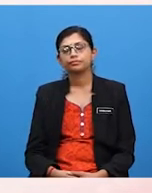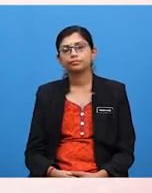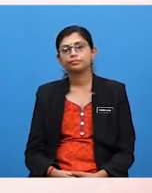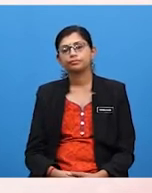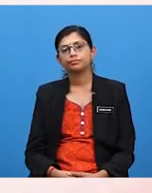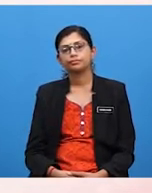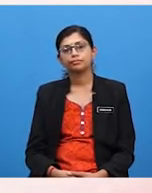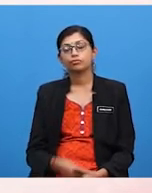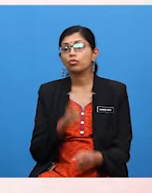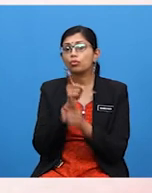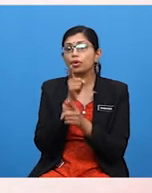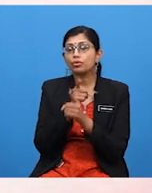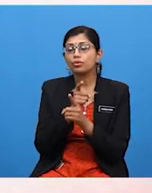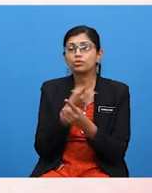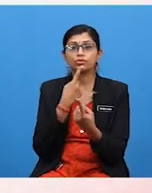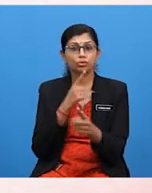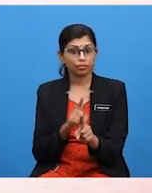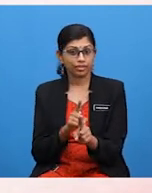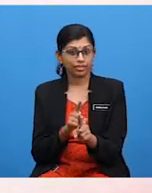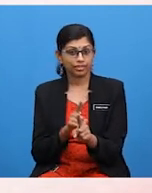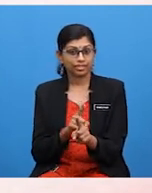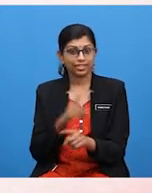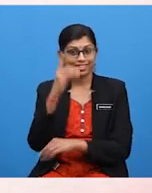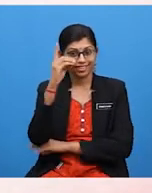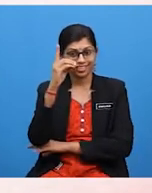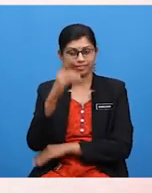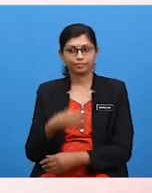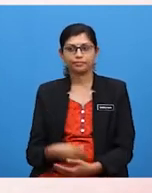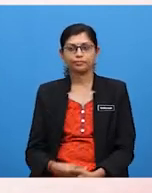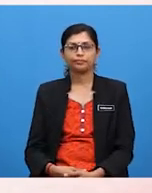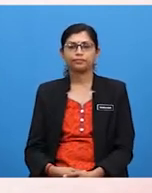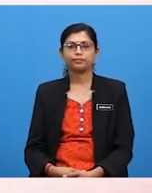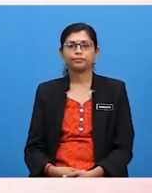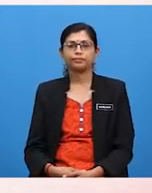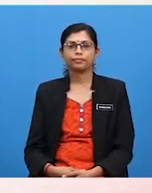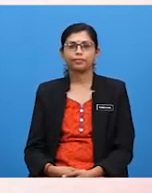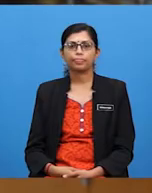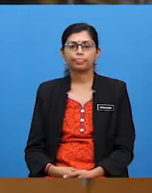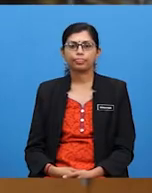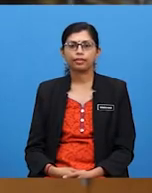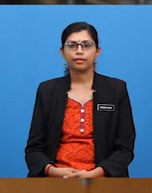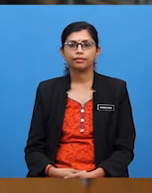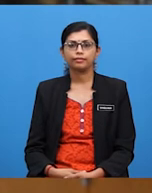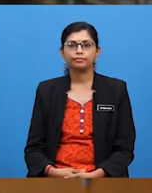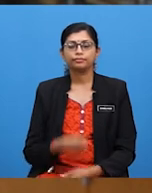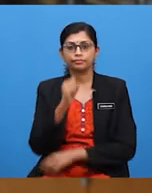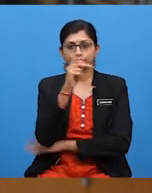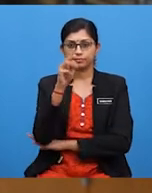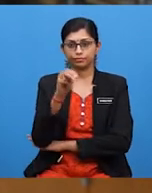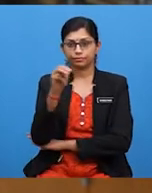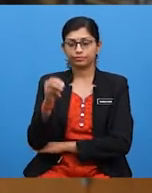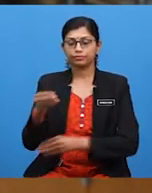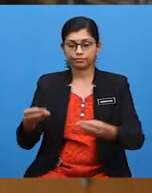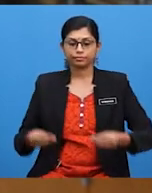setawar. Tepat sekali. Jawapannya adalah D. pokok setawar. Baiklah murid-murid,